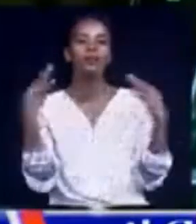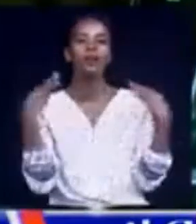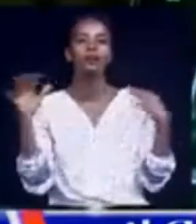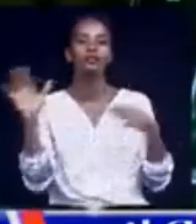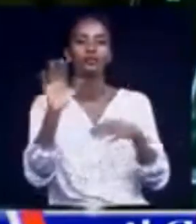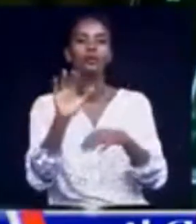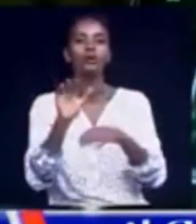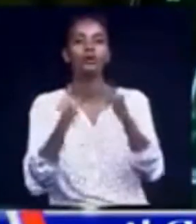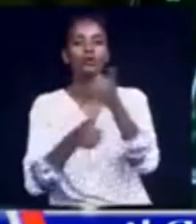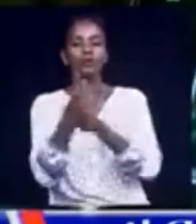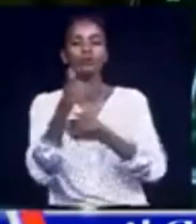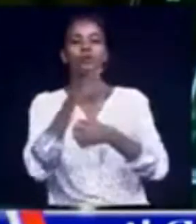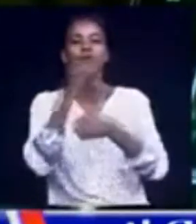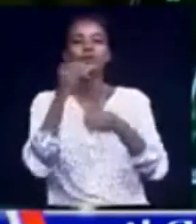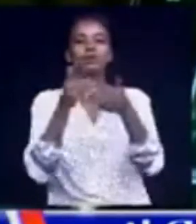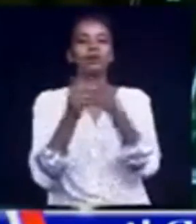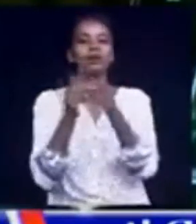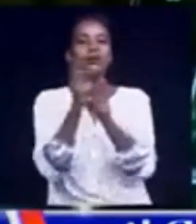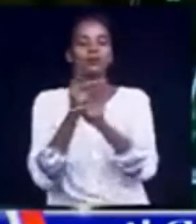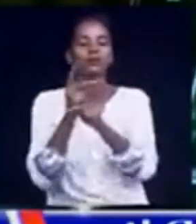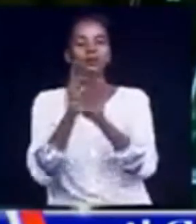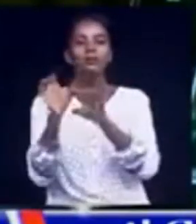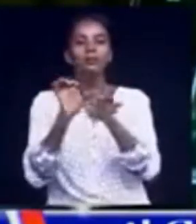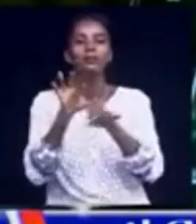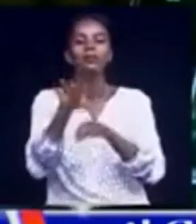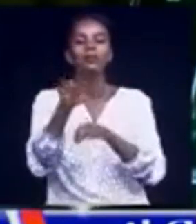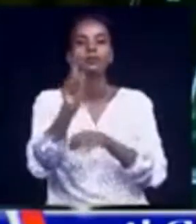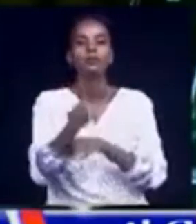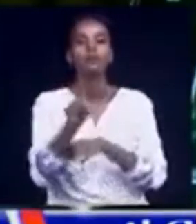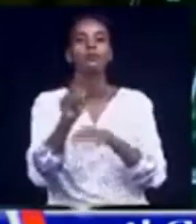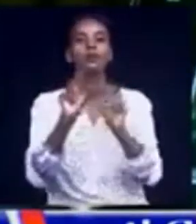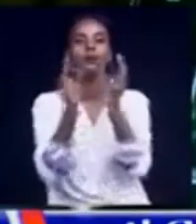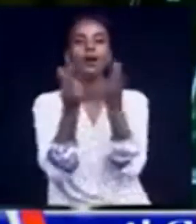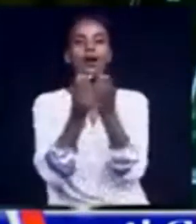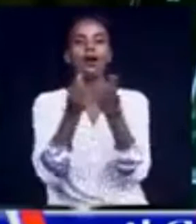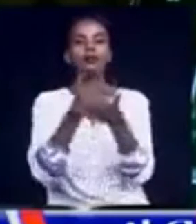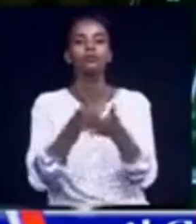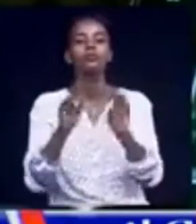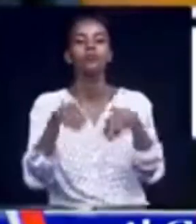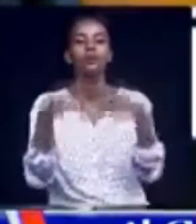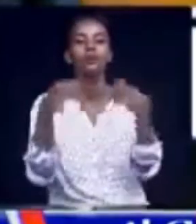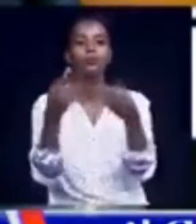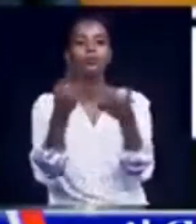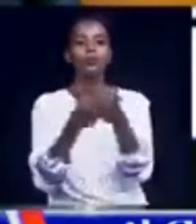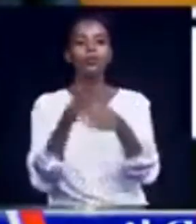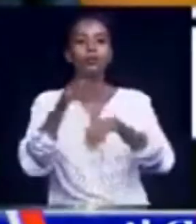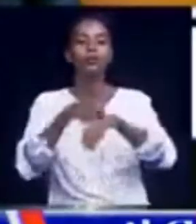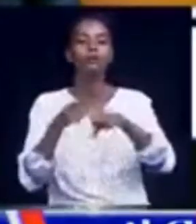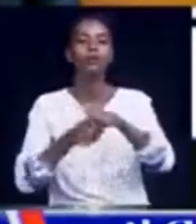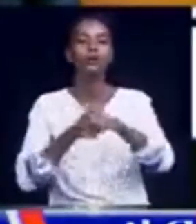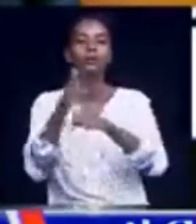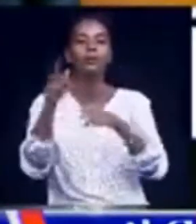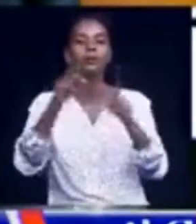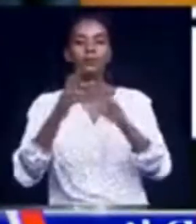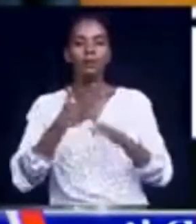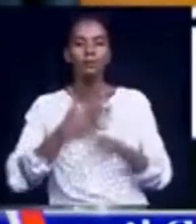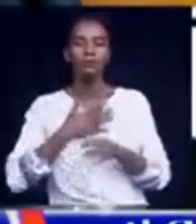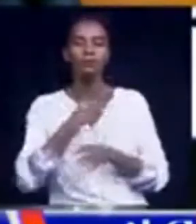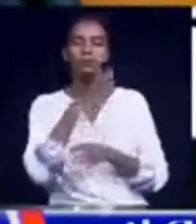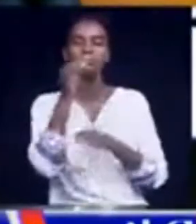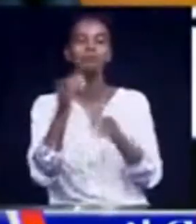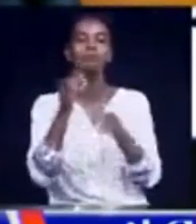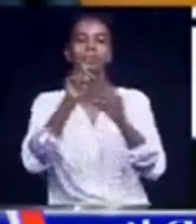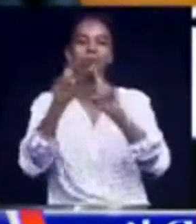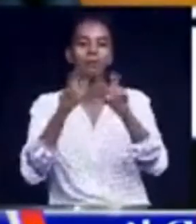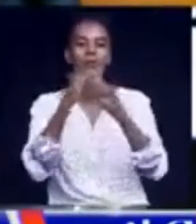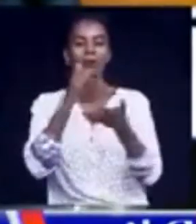ላይ ጉዳት እንዳይደርስ አስፈላጊውን ጥንቃቄ በማድረግ ሊሆን እንደሚገባ ግብረ ኃይሉ አጽንኦት ሰጥቷል። ይህንን ወቅት ለማለፍ የህብረተሰባችንን የዳበረ